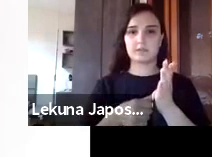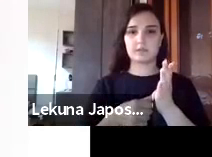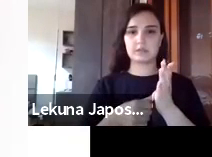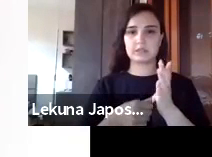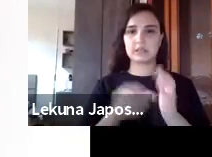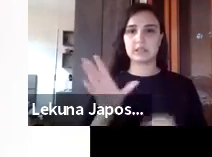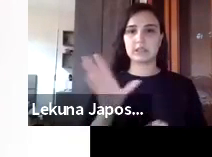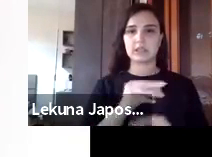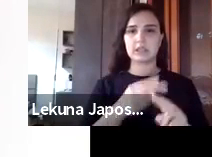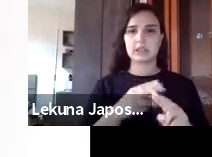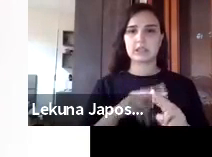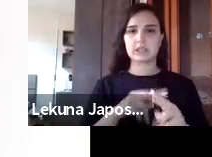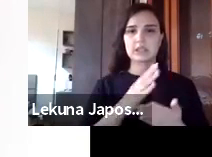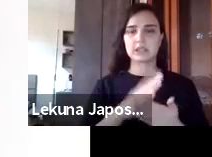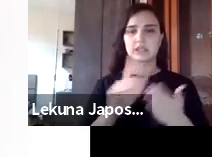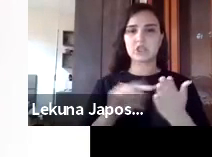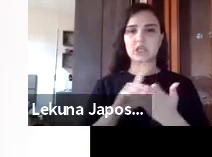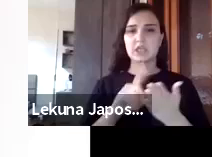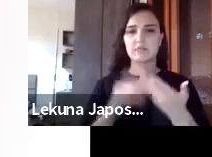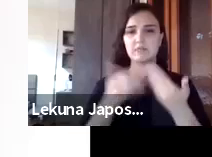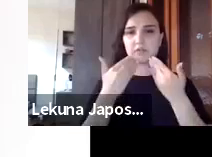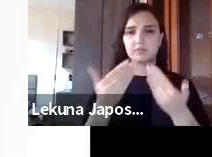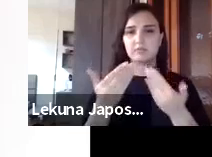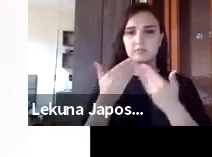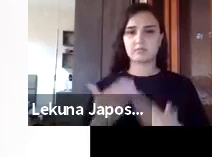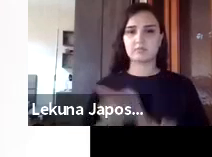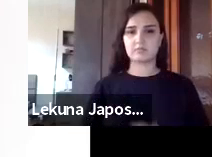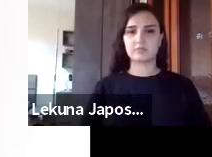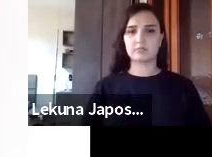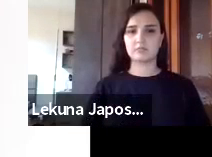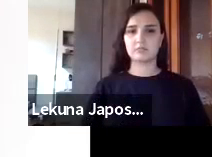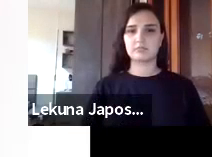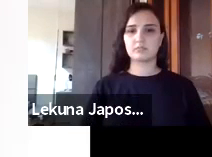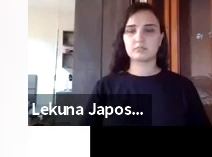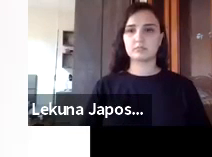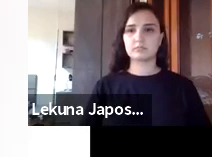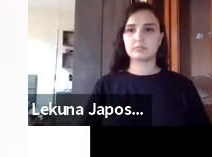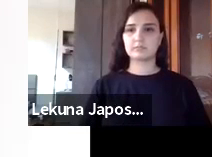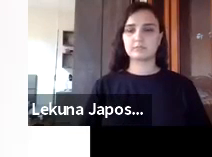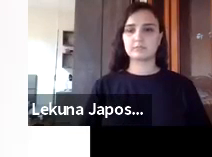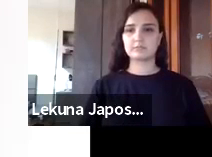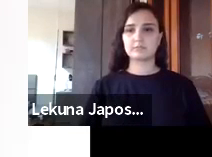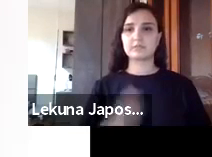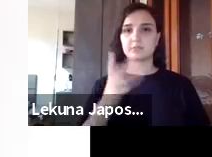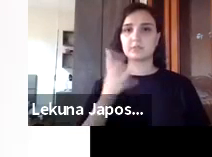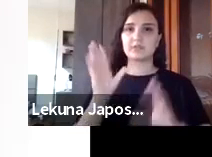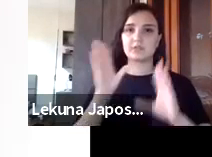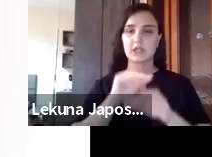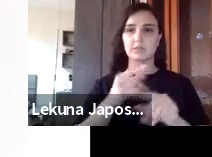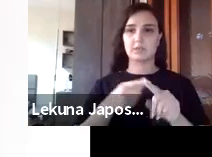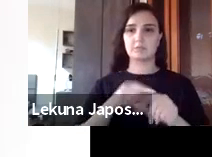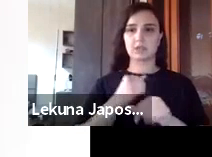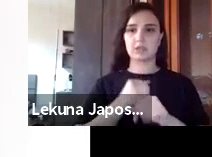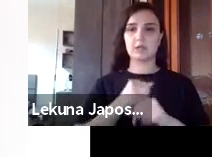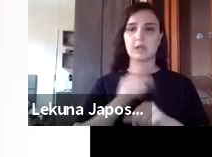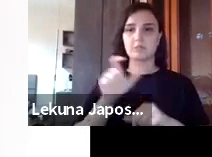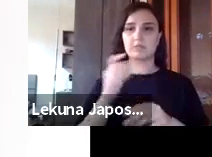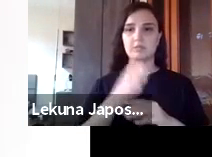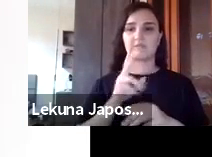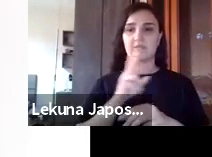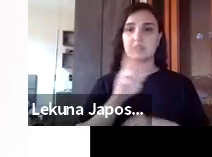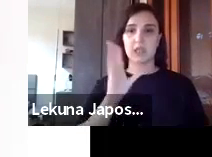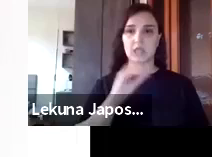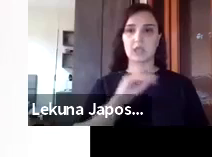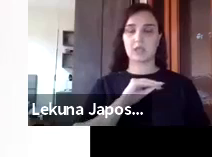არის დაახლოებით ის კითხვები, სადაც იმ ესეთი განცდა უნდა გამიჩნდეს, რომ აი რამდენად ვახერხებ ამის გაკეთებას. არიან ადამიანები, ვინც